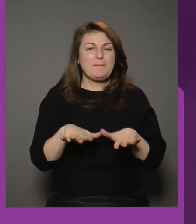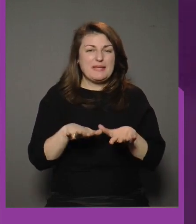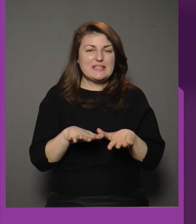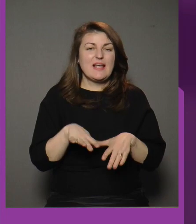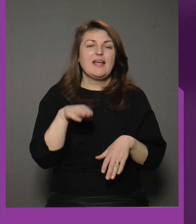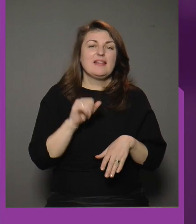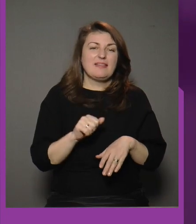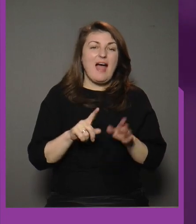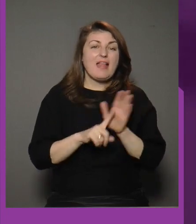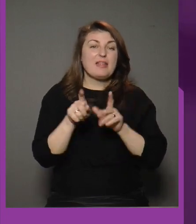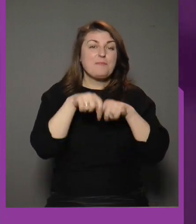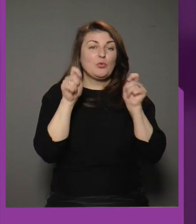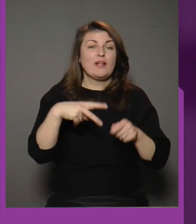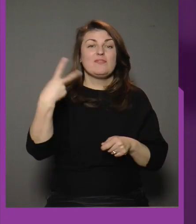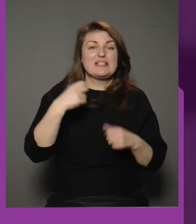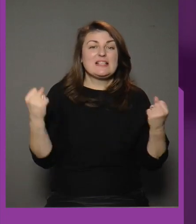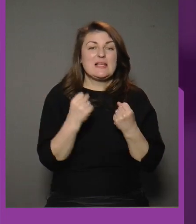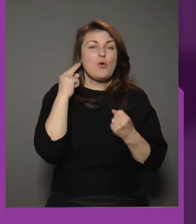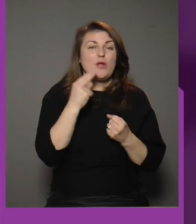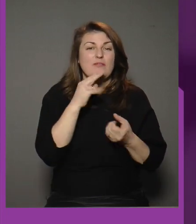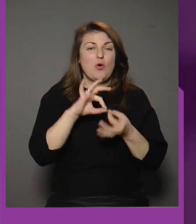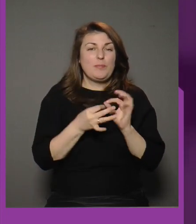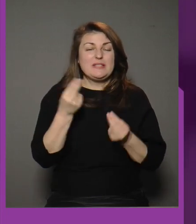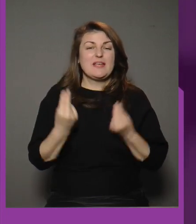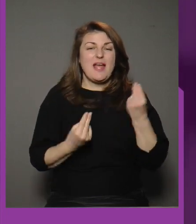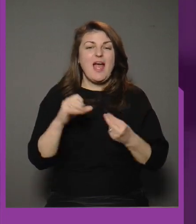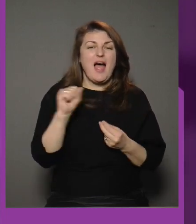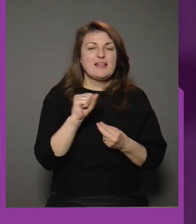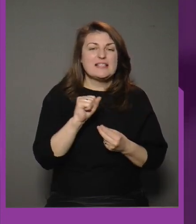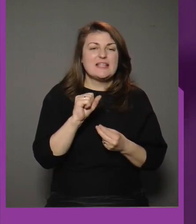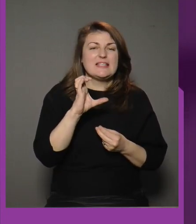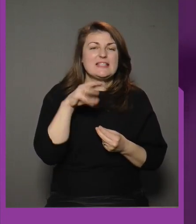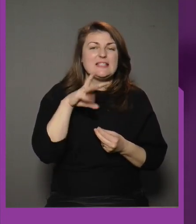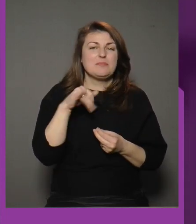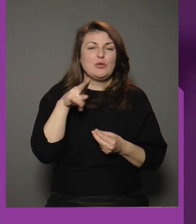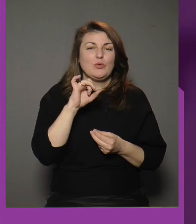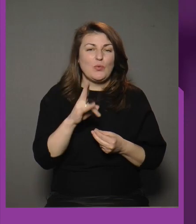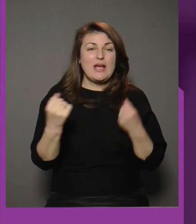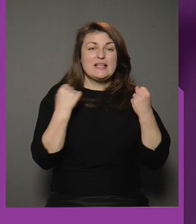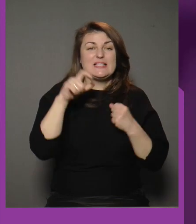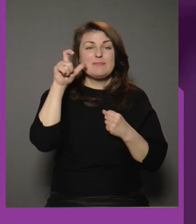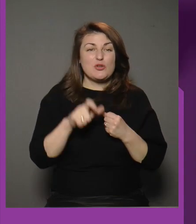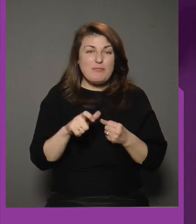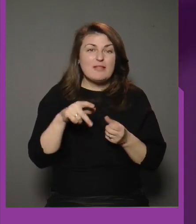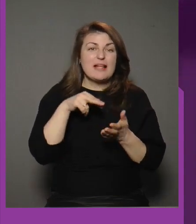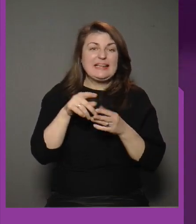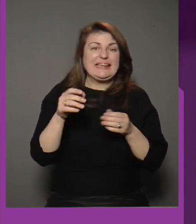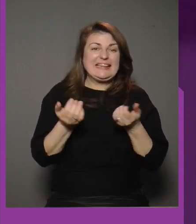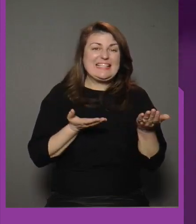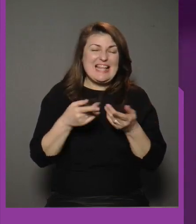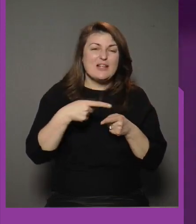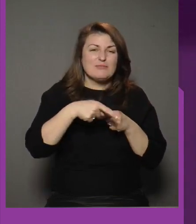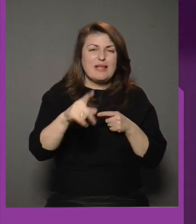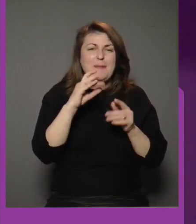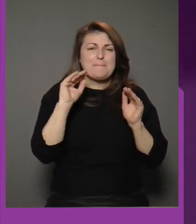Та дебютантка 20-х зимових дефлімпійських ігор Анастасія Смідюк. Спортсменка пройшла дистанцію трохи більше, як